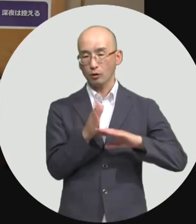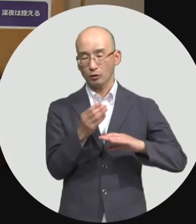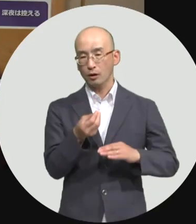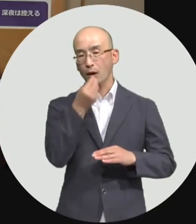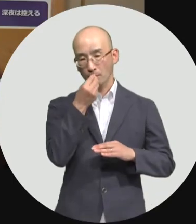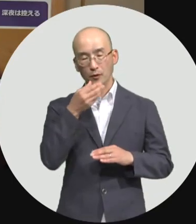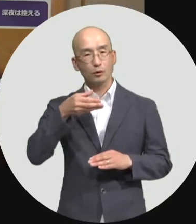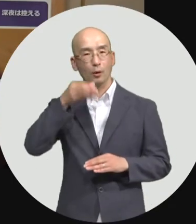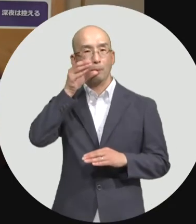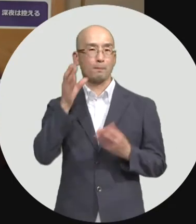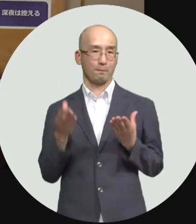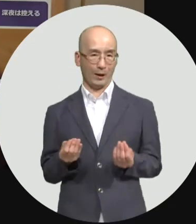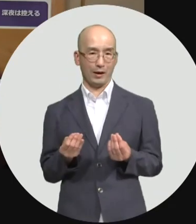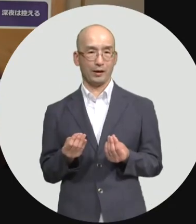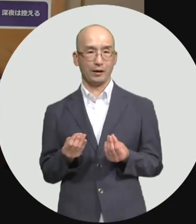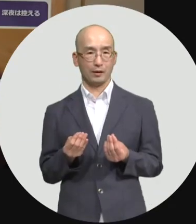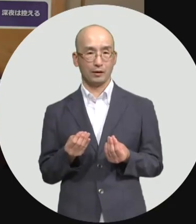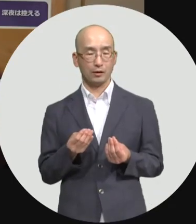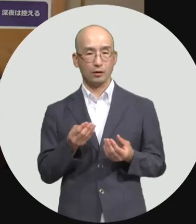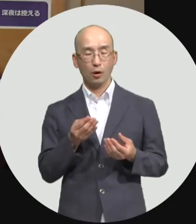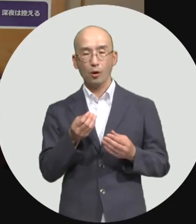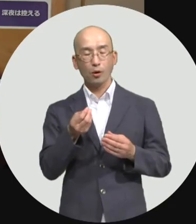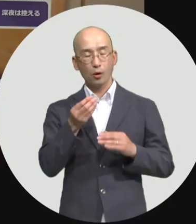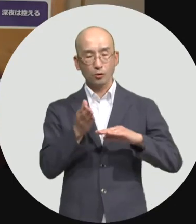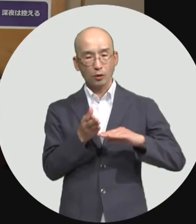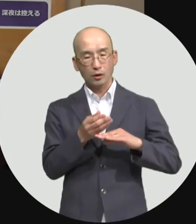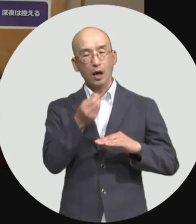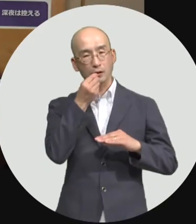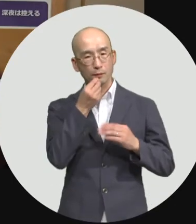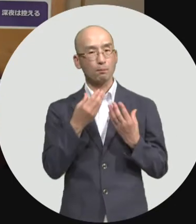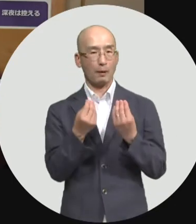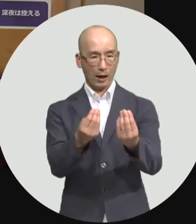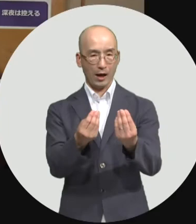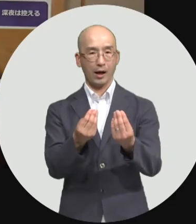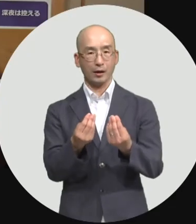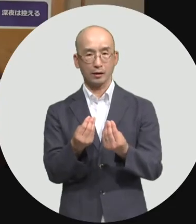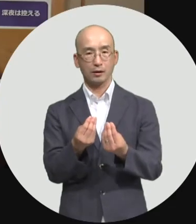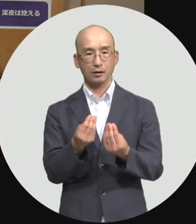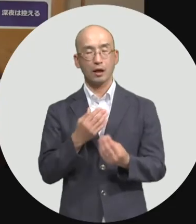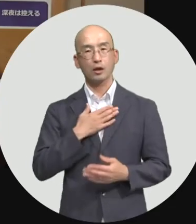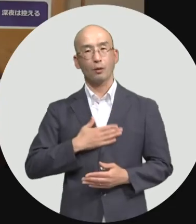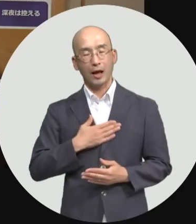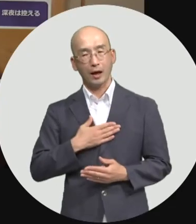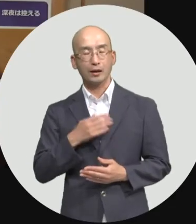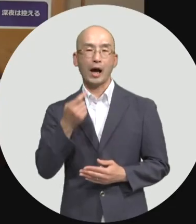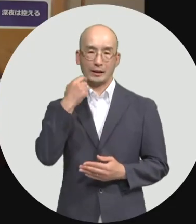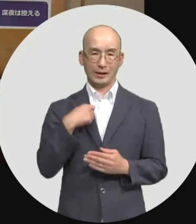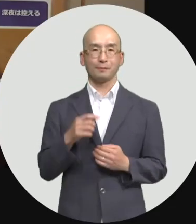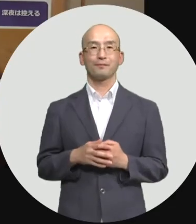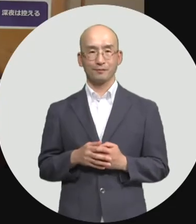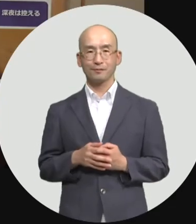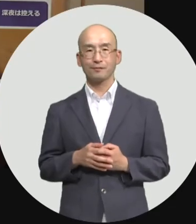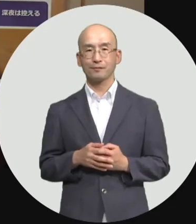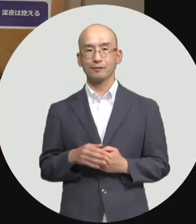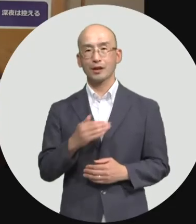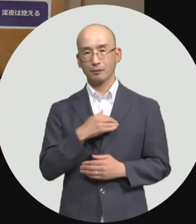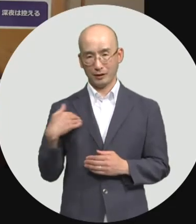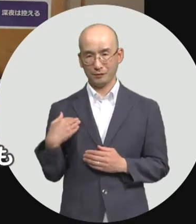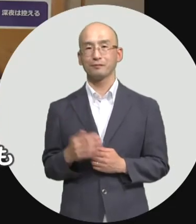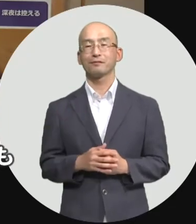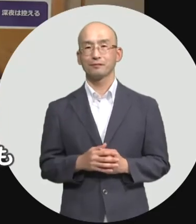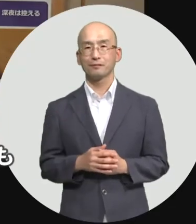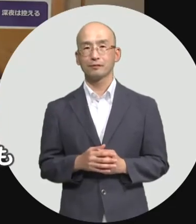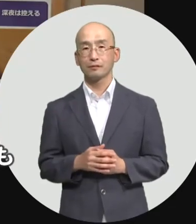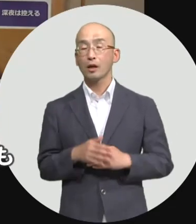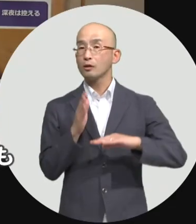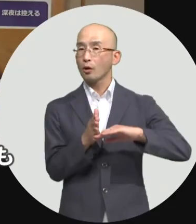たけれども、まあ、料理の味はあんまり消さないし、なおかつ結構爽やかな、口当たりもございまして、